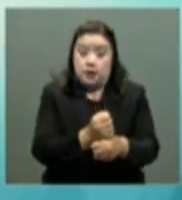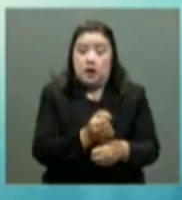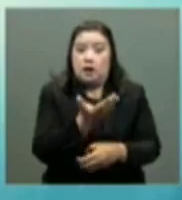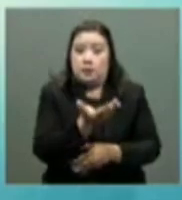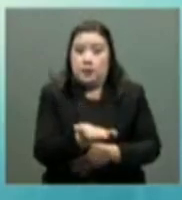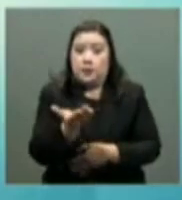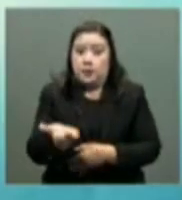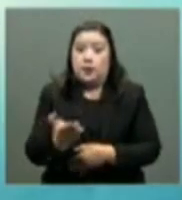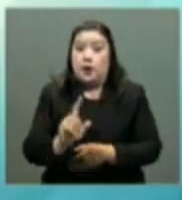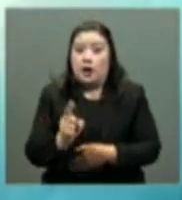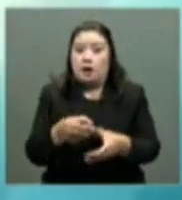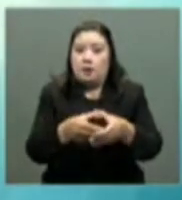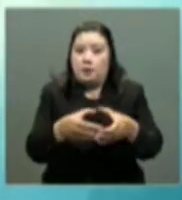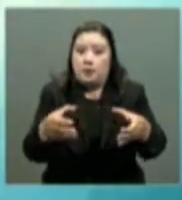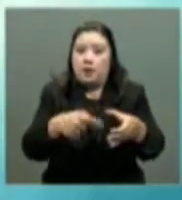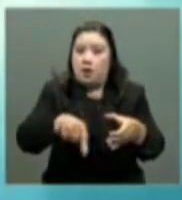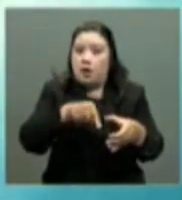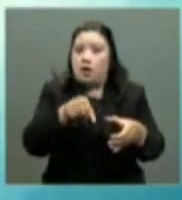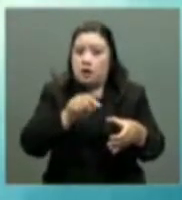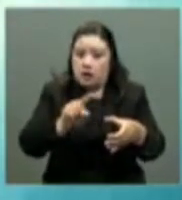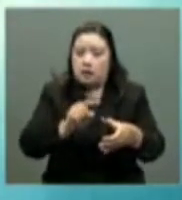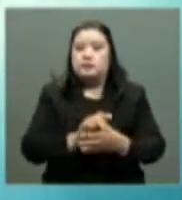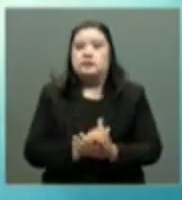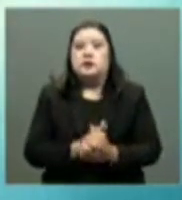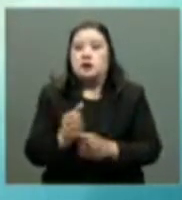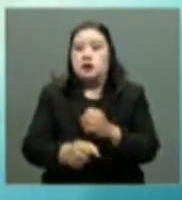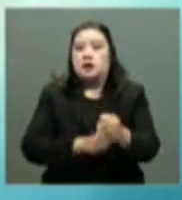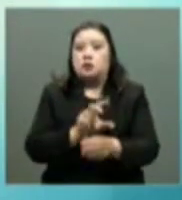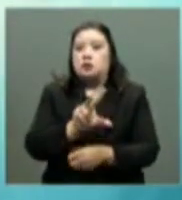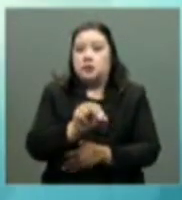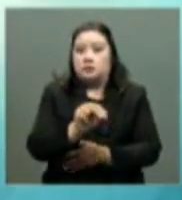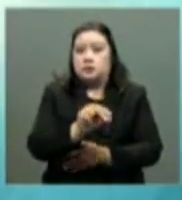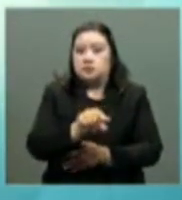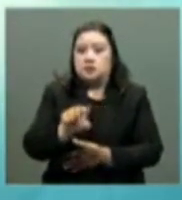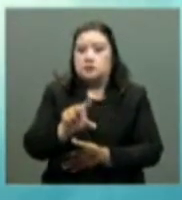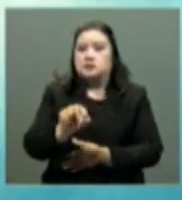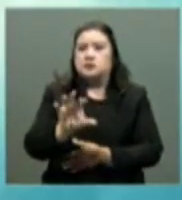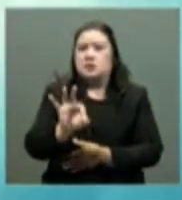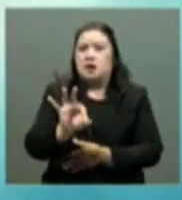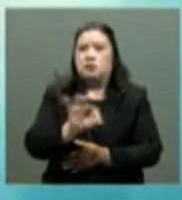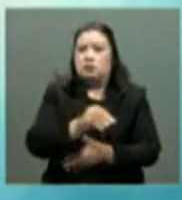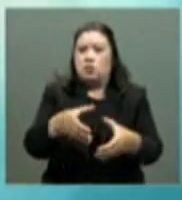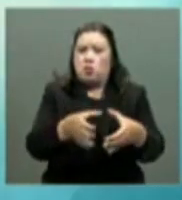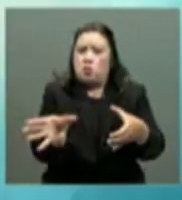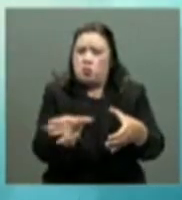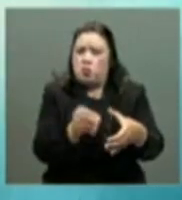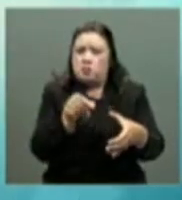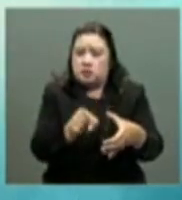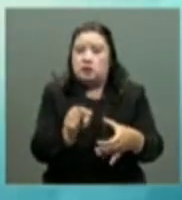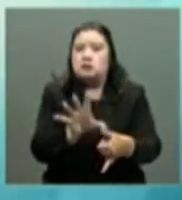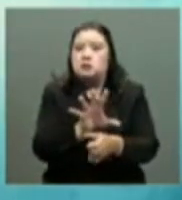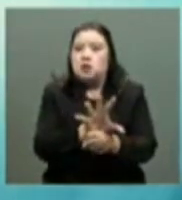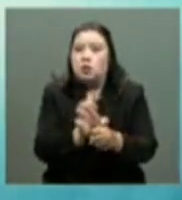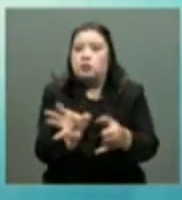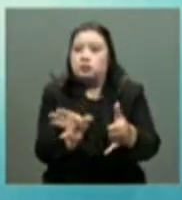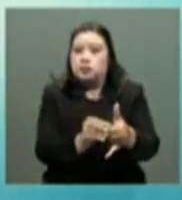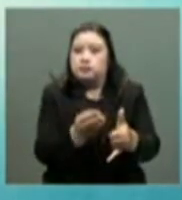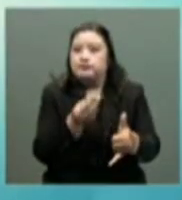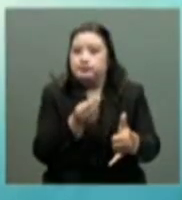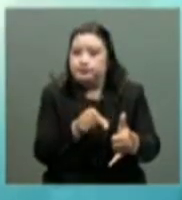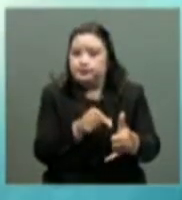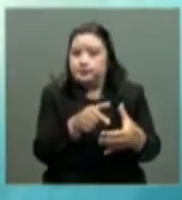ากนะครับก็คือตอนนี้อยู่ในกลุ่มอายุ30ถึง39เช่นเคยนะครับอายุเฉลี่ยที่ติดเชื้อก็คืออยู่